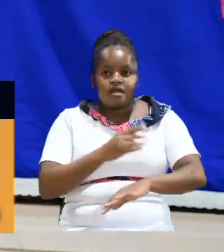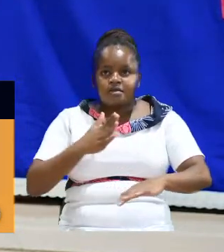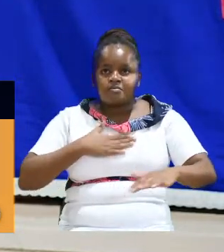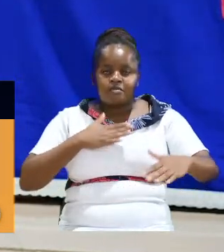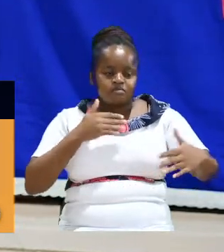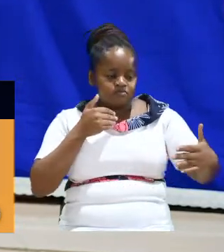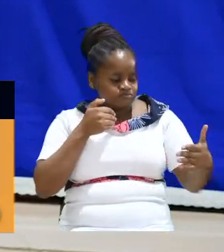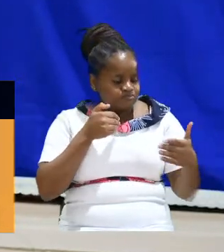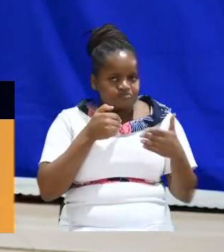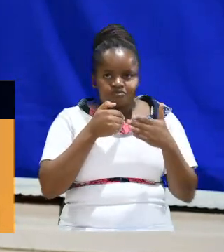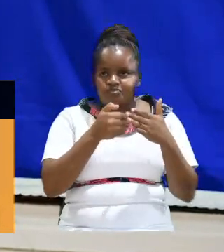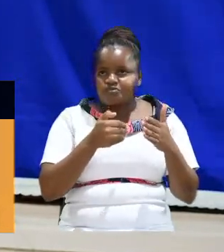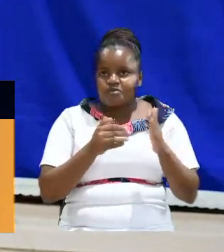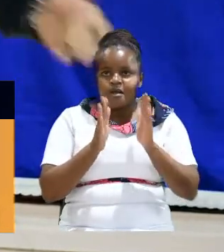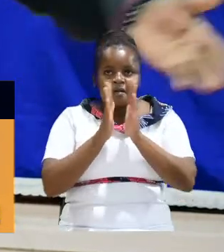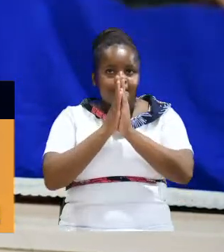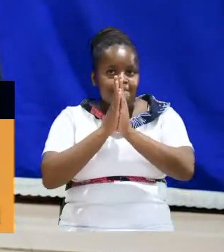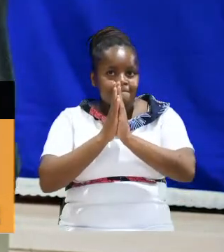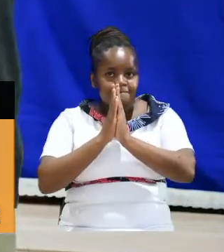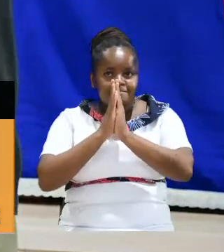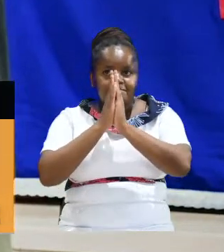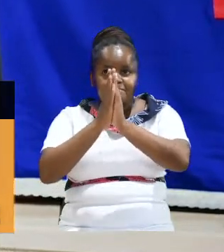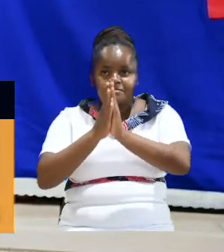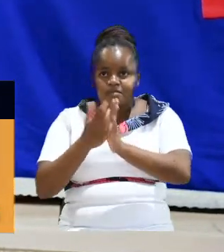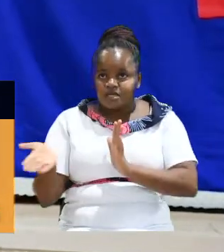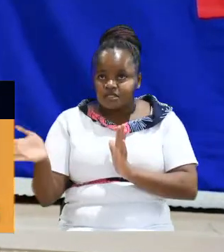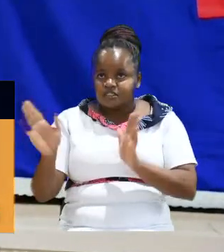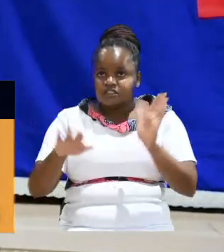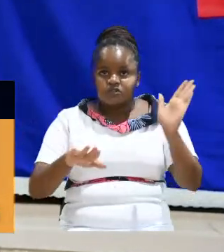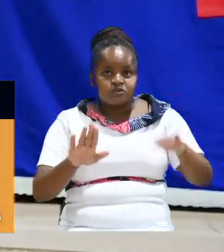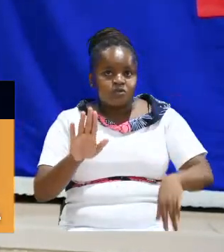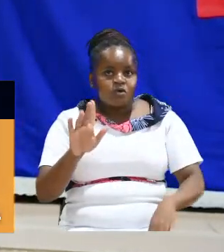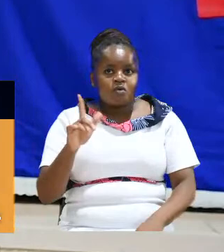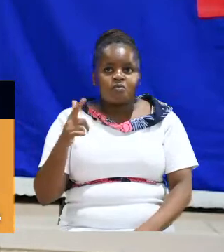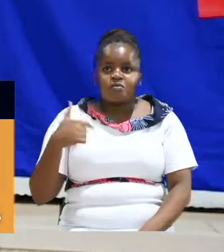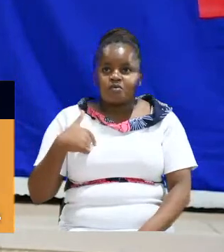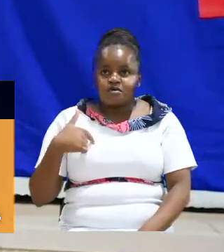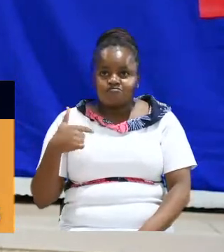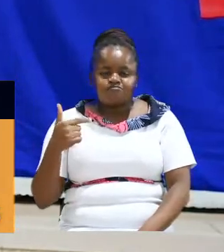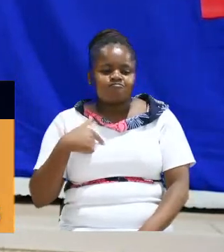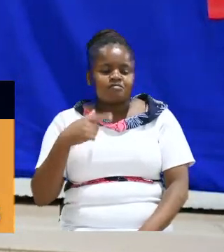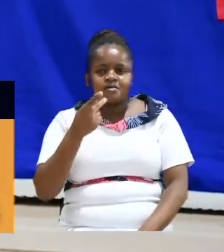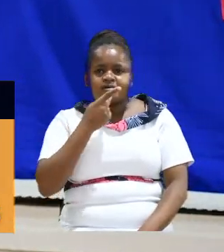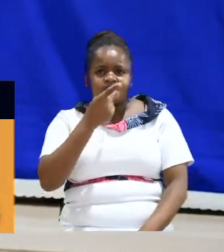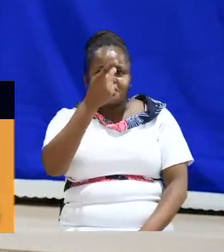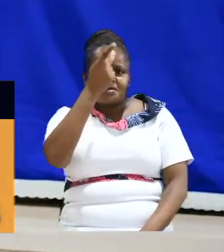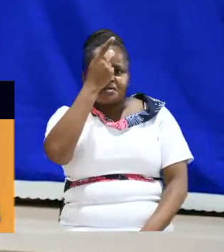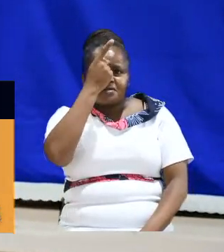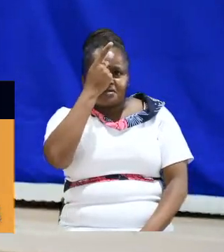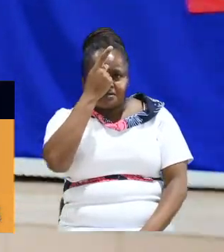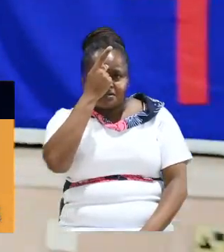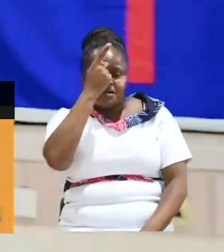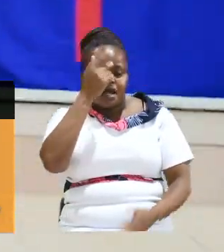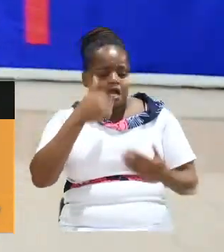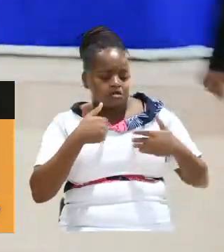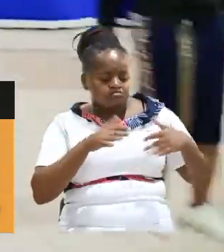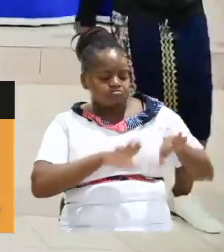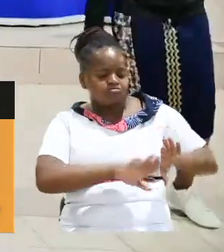zimefika. Ninaomba nirekebishe. Wazazi wangu